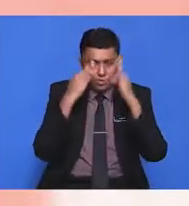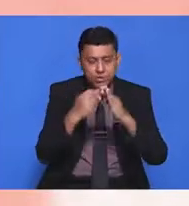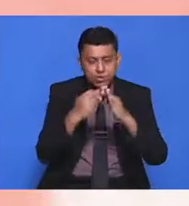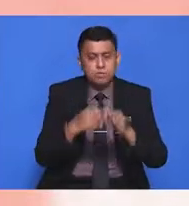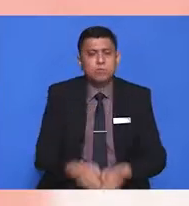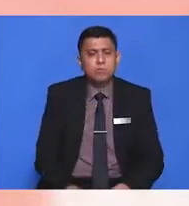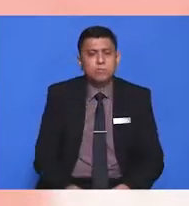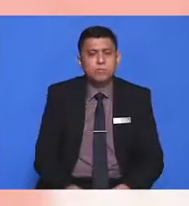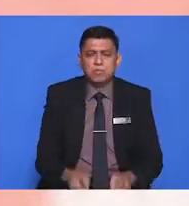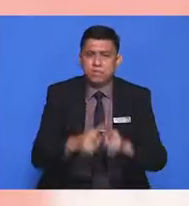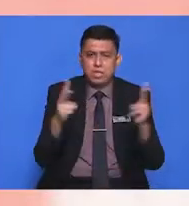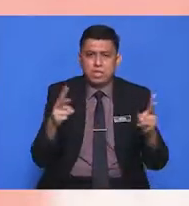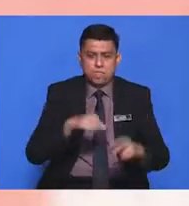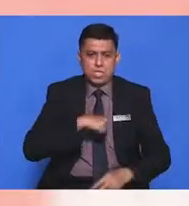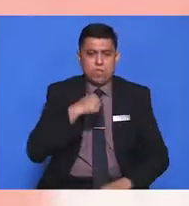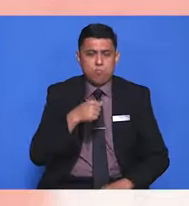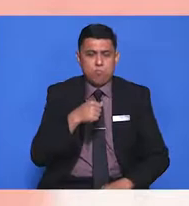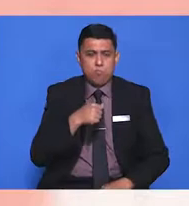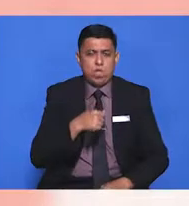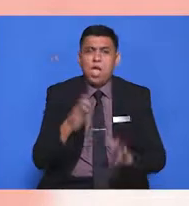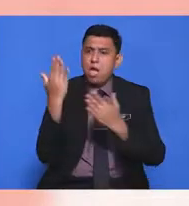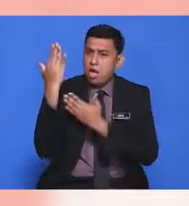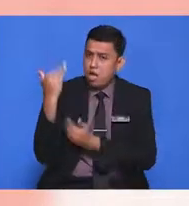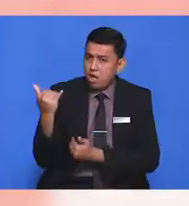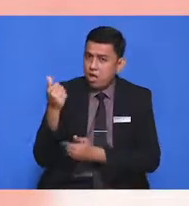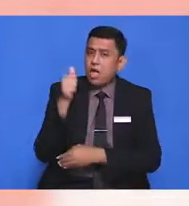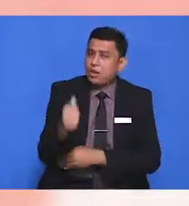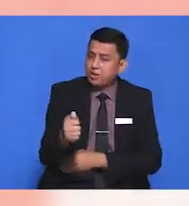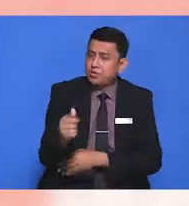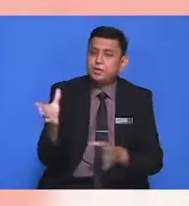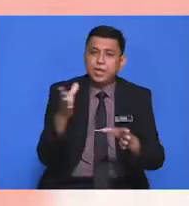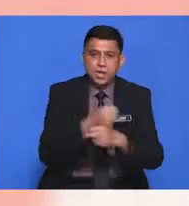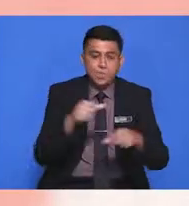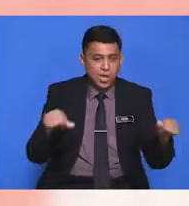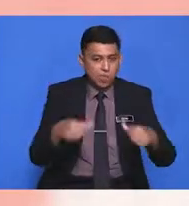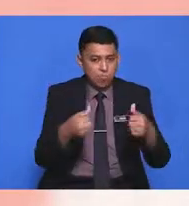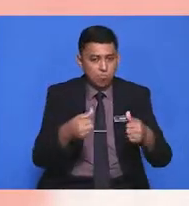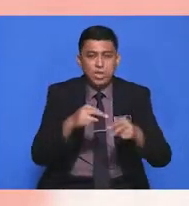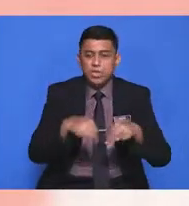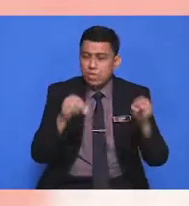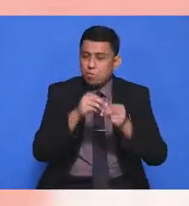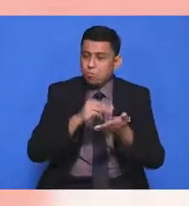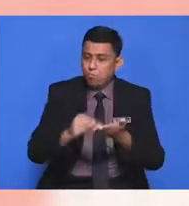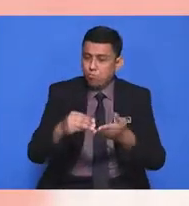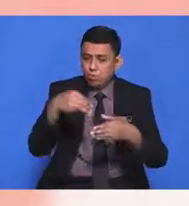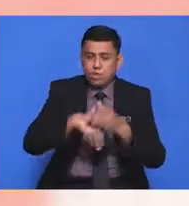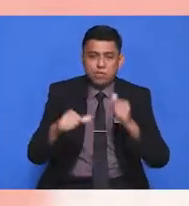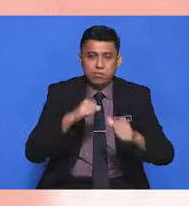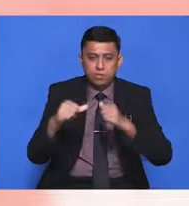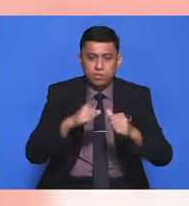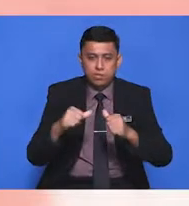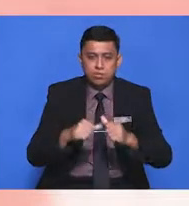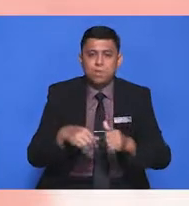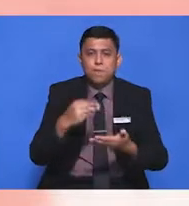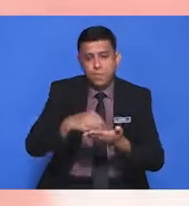itu tadi amat cikgu kagumi dan cikgu berharap anda akan dapat mengamalkan nilai murni ini dalam